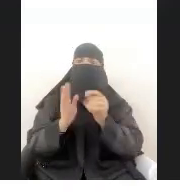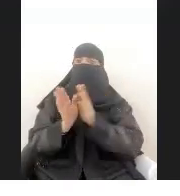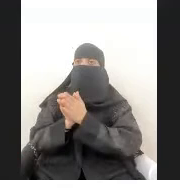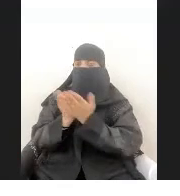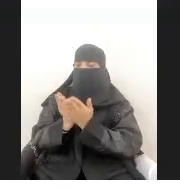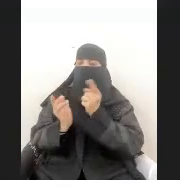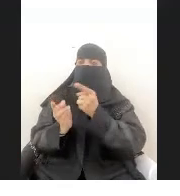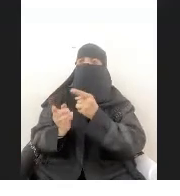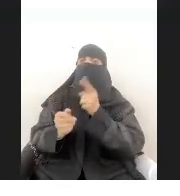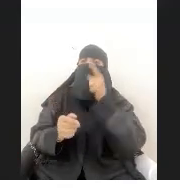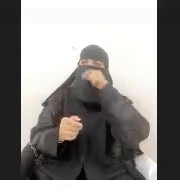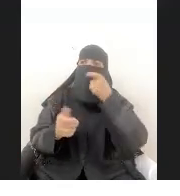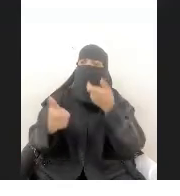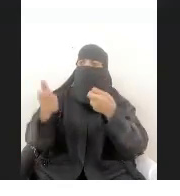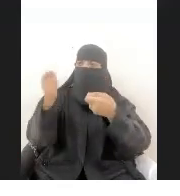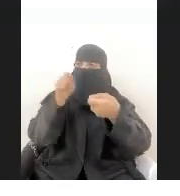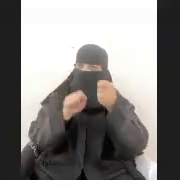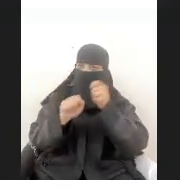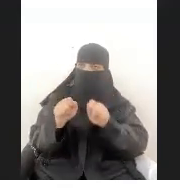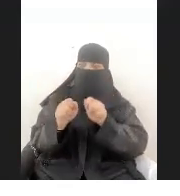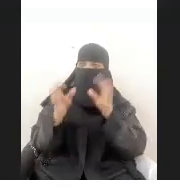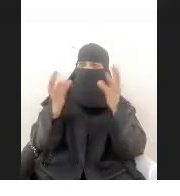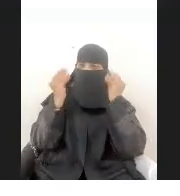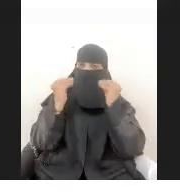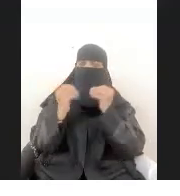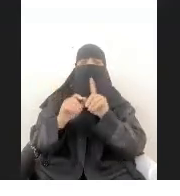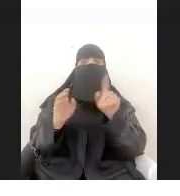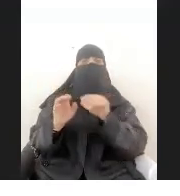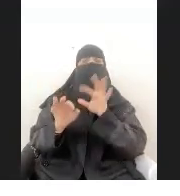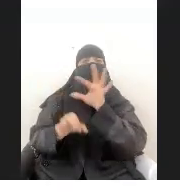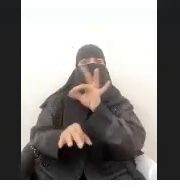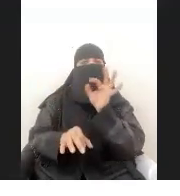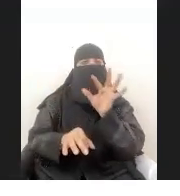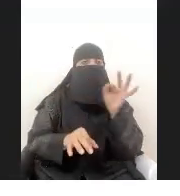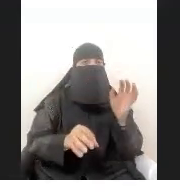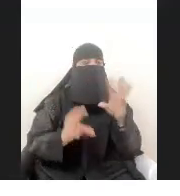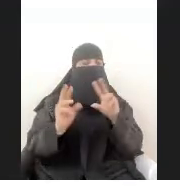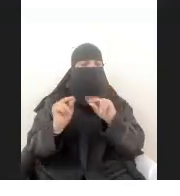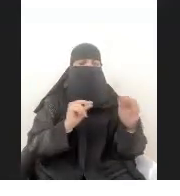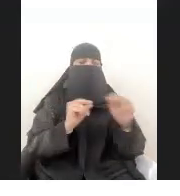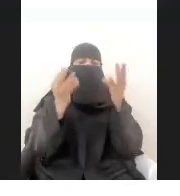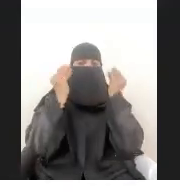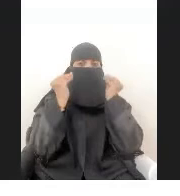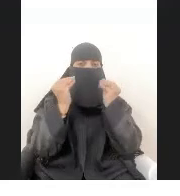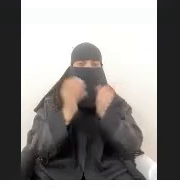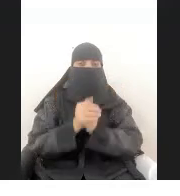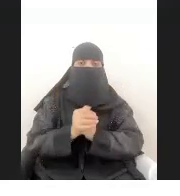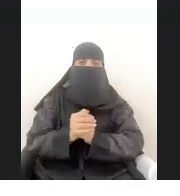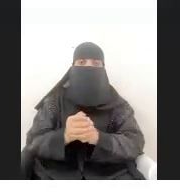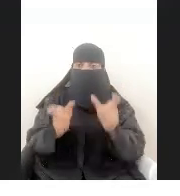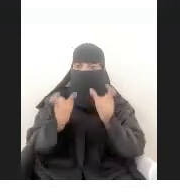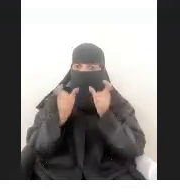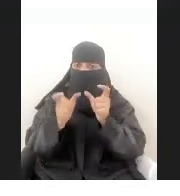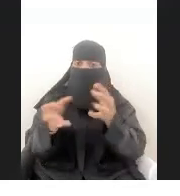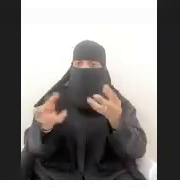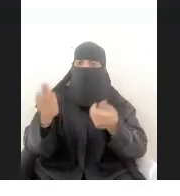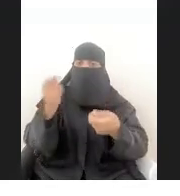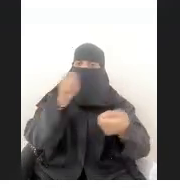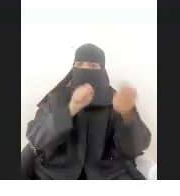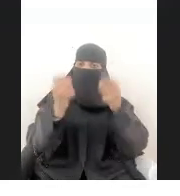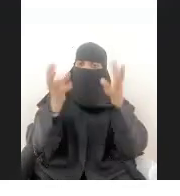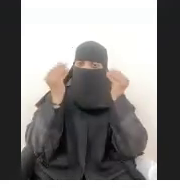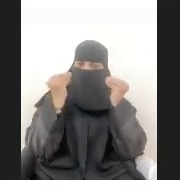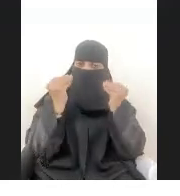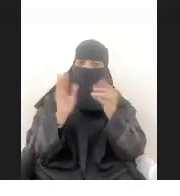إنما المعلومات اللي تحتاج هذا الأمر. يراعي التصميم التعليمي منصات التعلم والتطبيقات